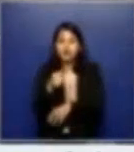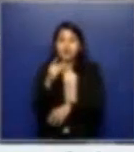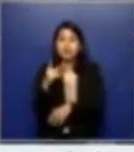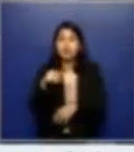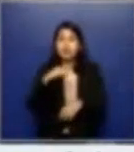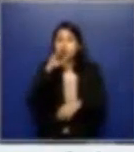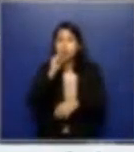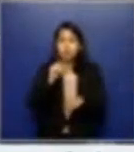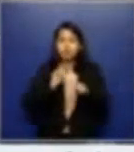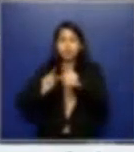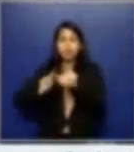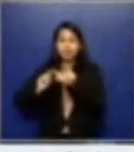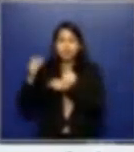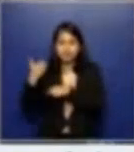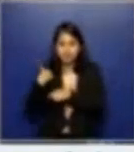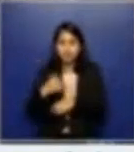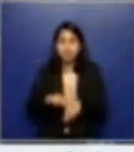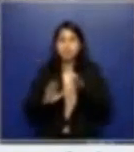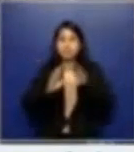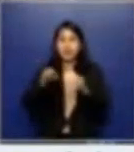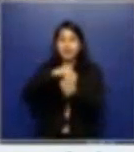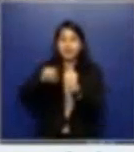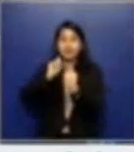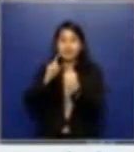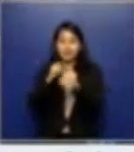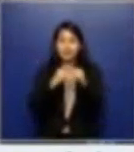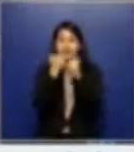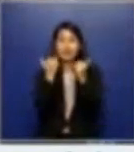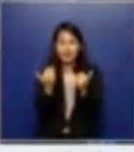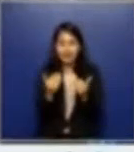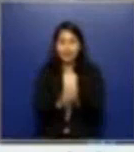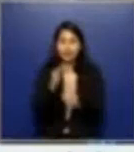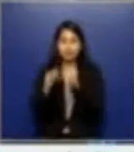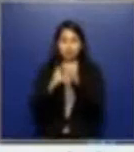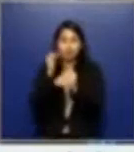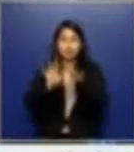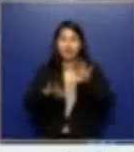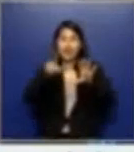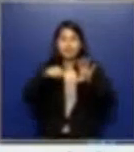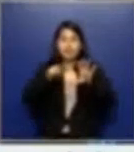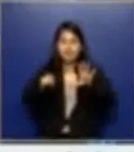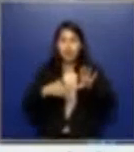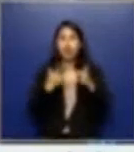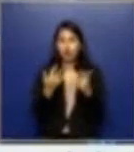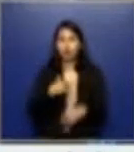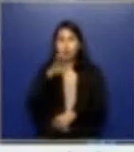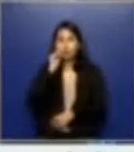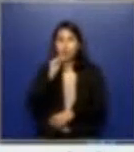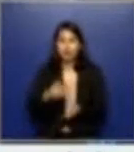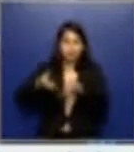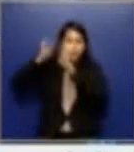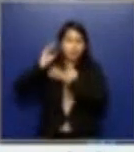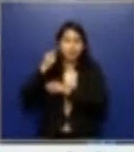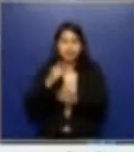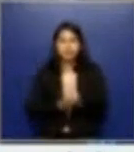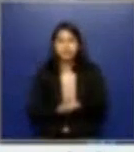กันมากเลยท่านประมาณการเศรษฐกิจปีนี้เนี่ยจะโต 5% เนี่ยเอาเดี๋ยวค่อยพูดแต่กลับมาพูดอีกเรื่อง